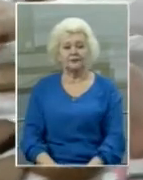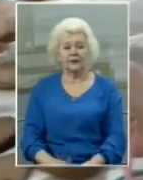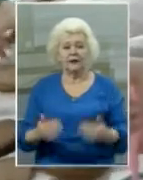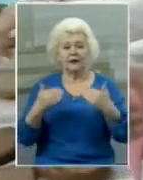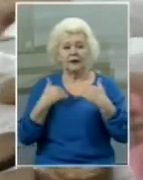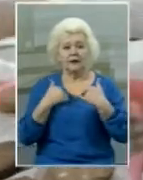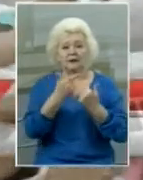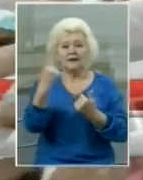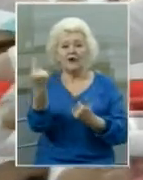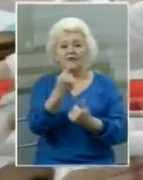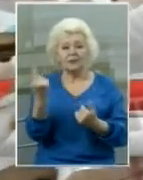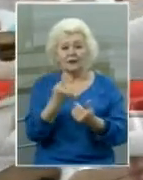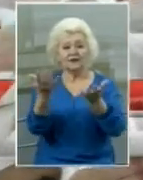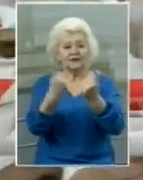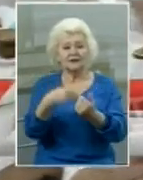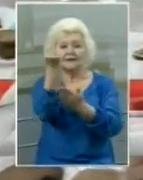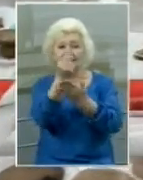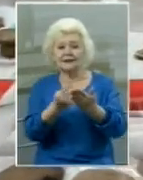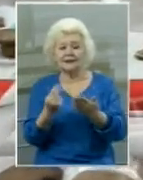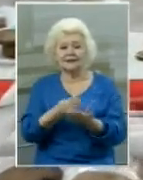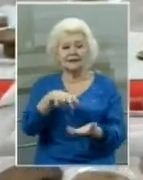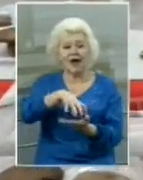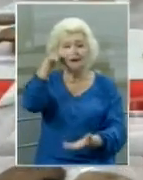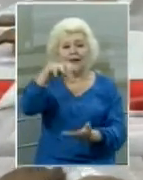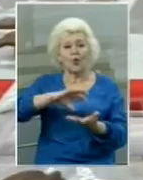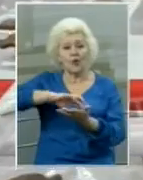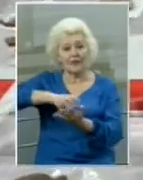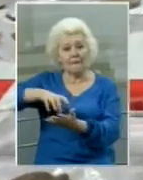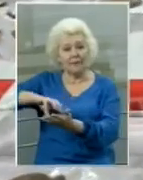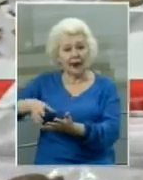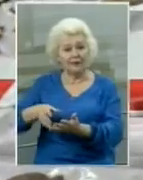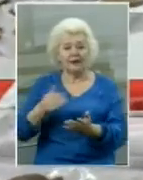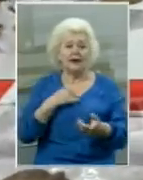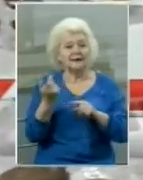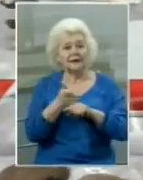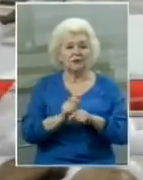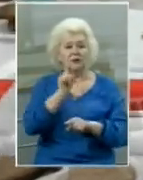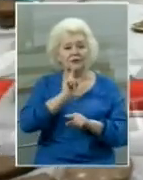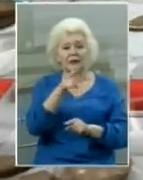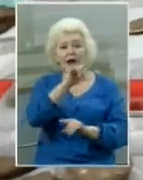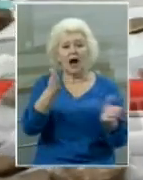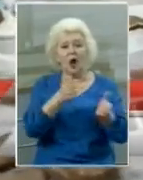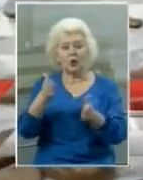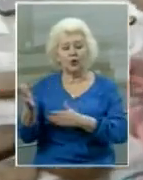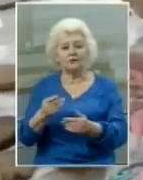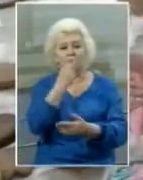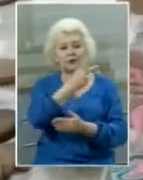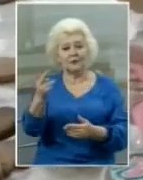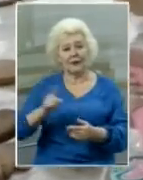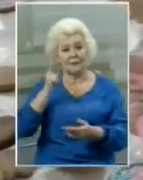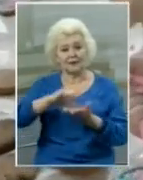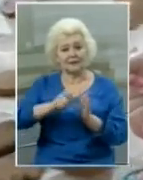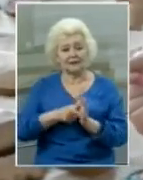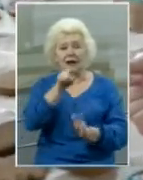Я вперше взялася розмальовувати великодній пряник. Не дуже виходить, але головне, говорять на майстер-класі, щоб